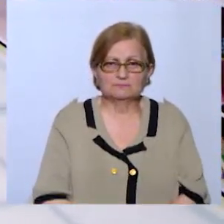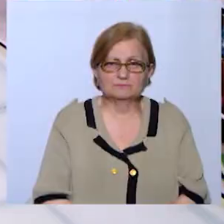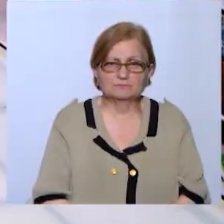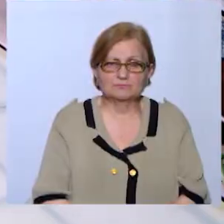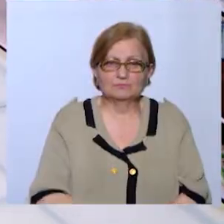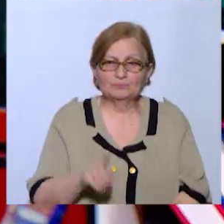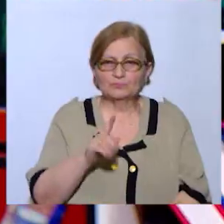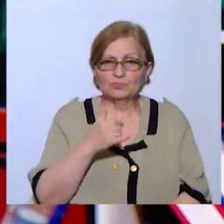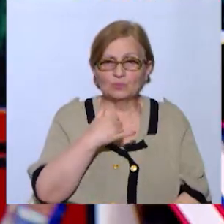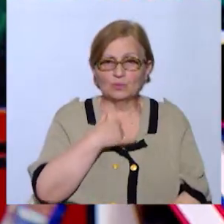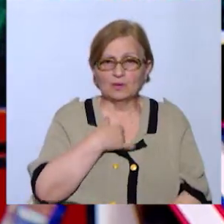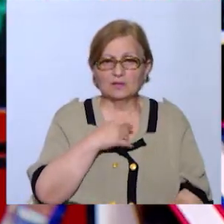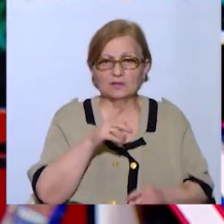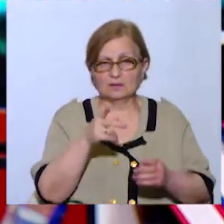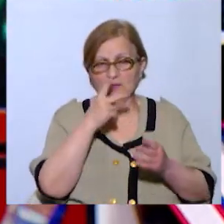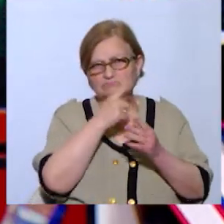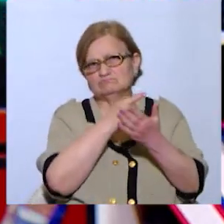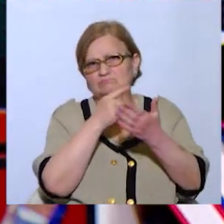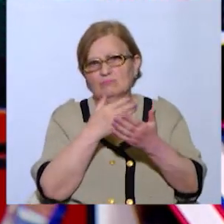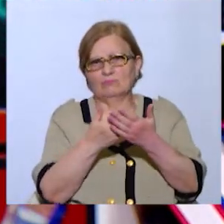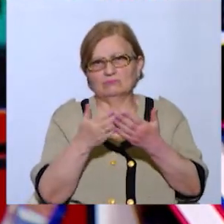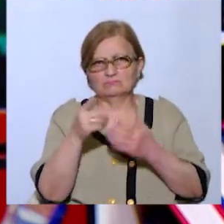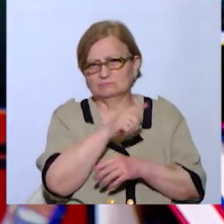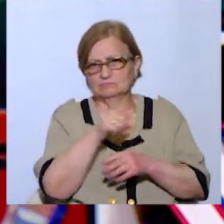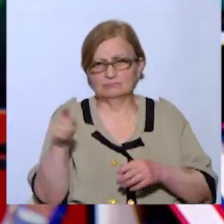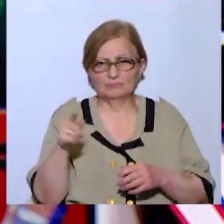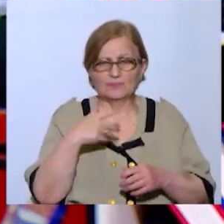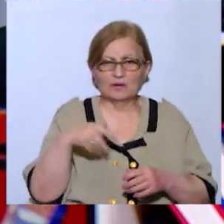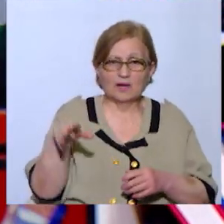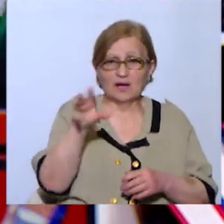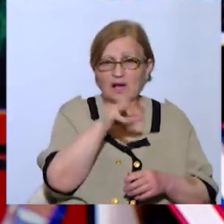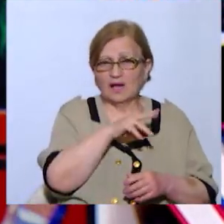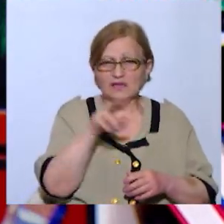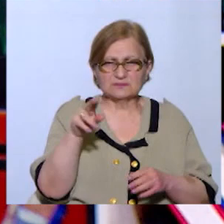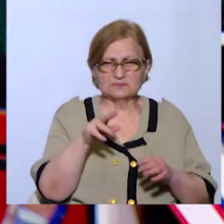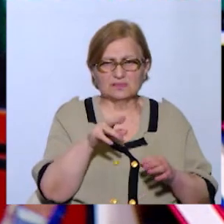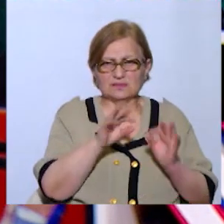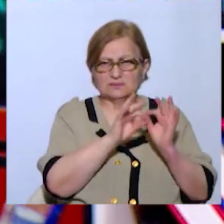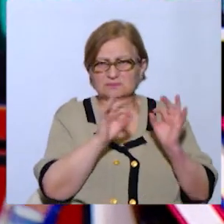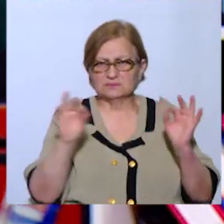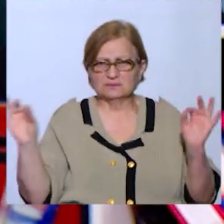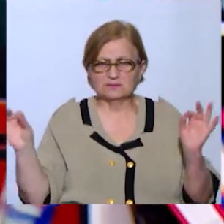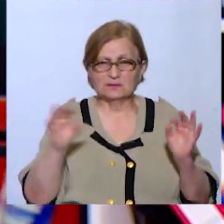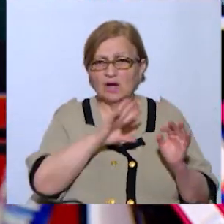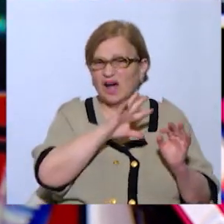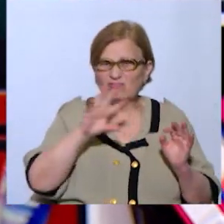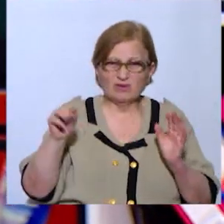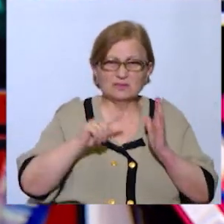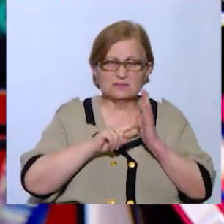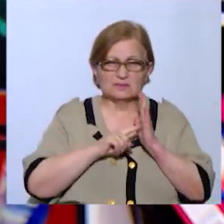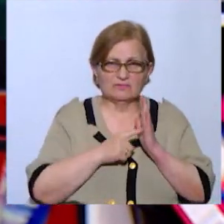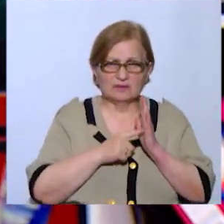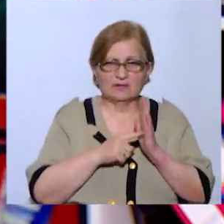თუ გვაქვს რაღაც მონაცემები და ყველა მონაცემს თუ ერთნაირად წფივად შევცვლით, მაგალითად ყველას თუ გავამრავლებთ რაღაც